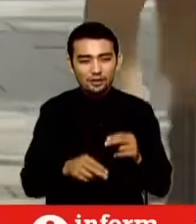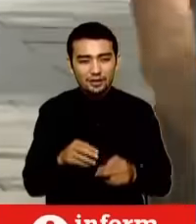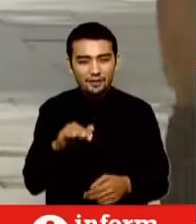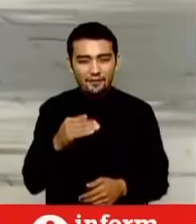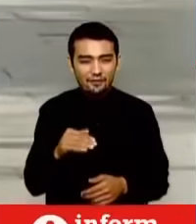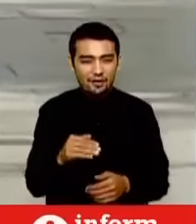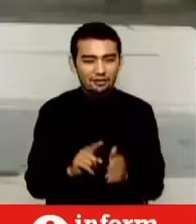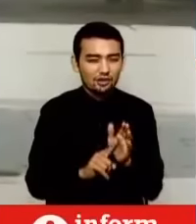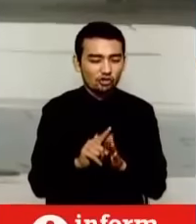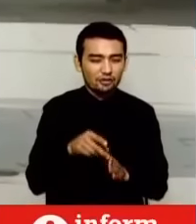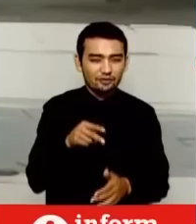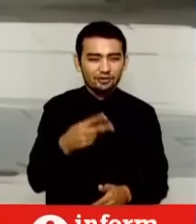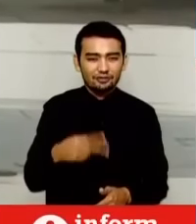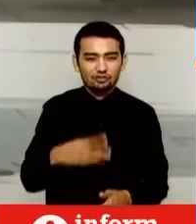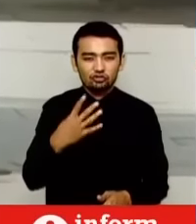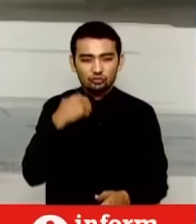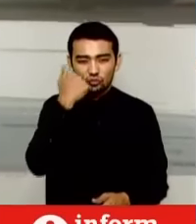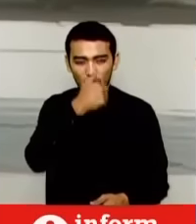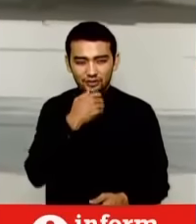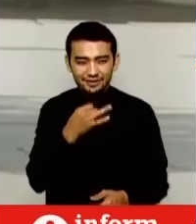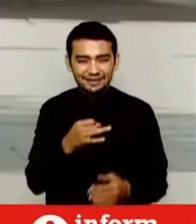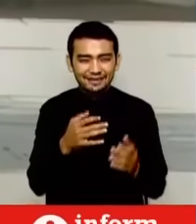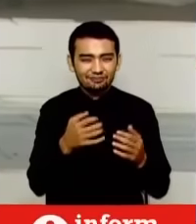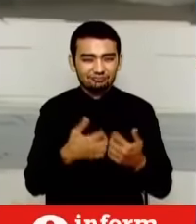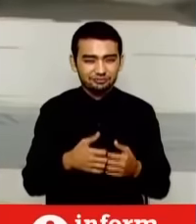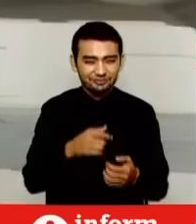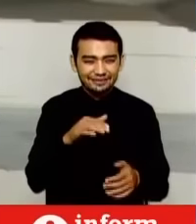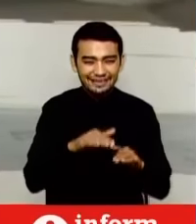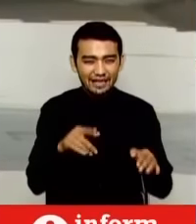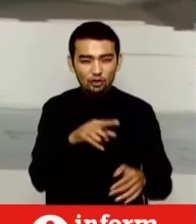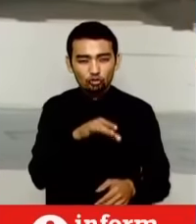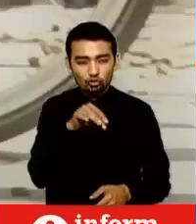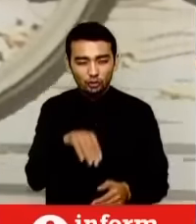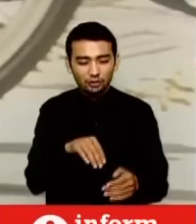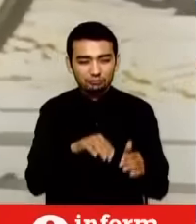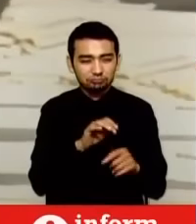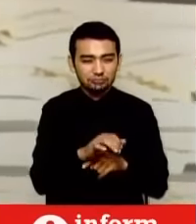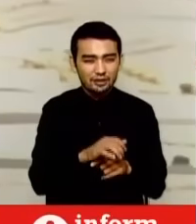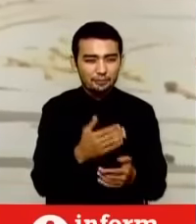2024 года. Таким образом, на счета детей ежегодно будет поступать около